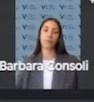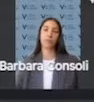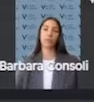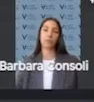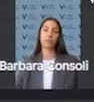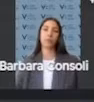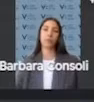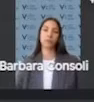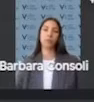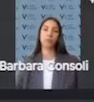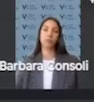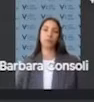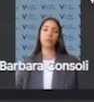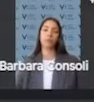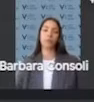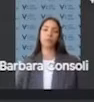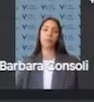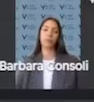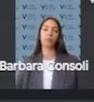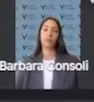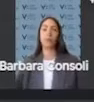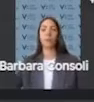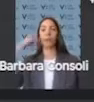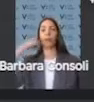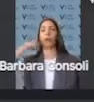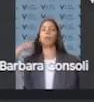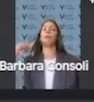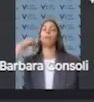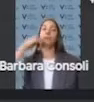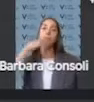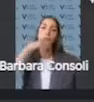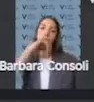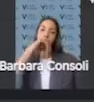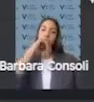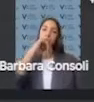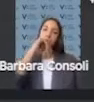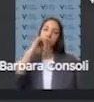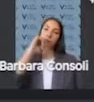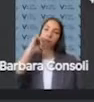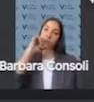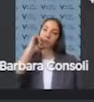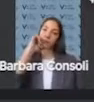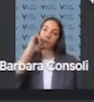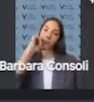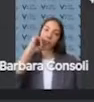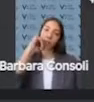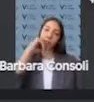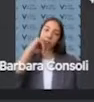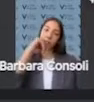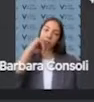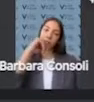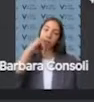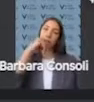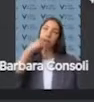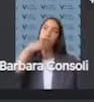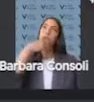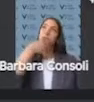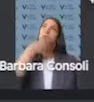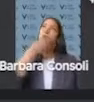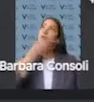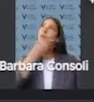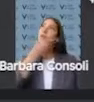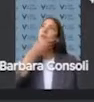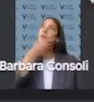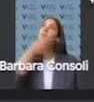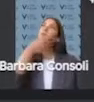di preparazione e faciliteranno la vostra preparazione allo stesso tempo. Facilitando il vostro percorso di studio per poi poter sostenere l'esame.